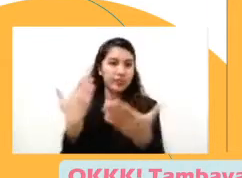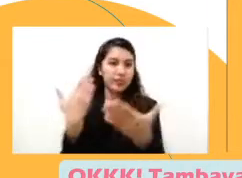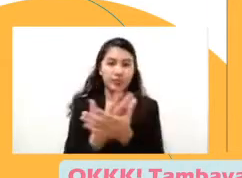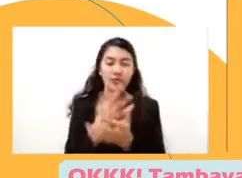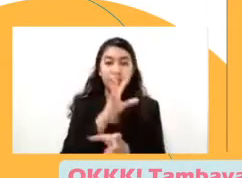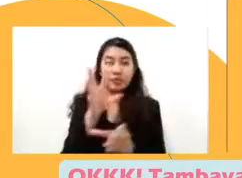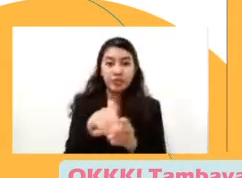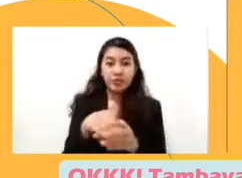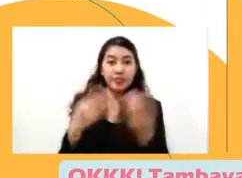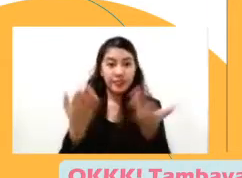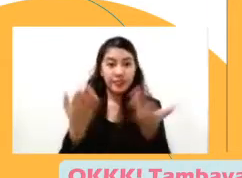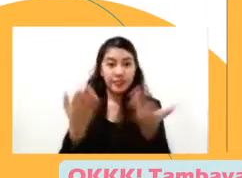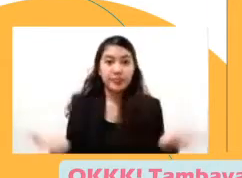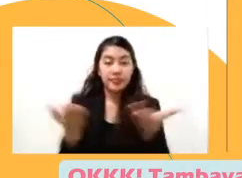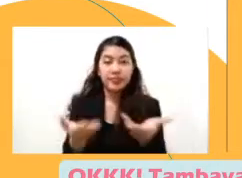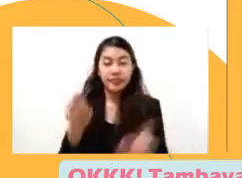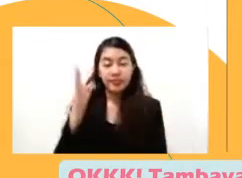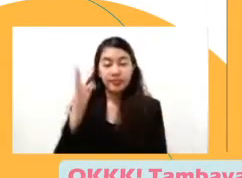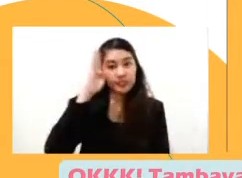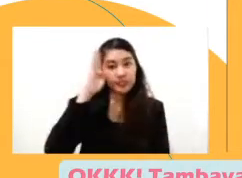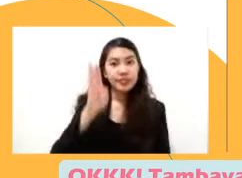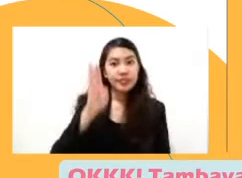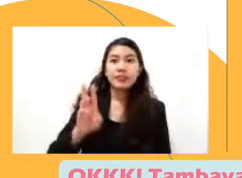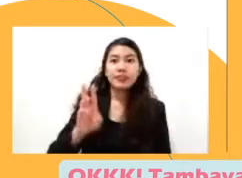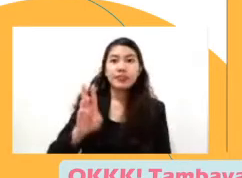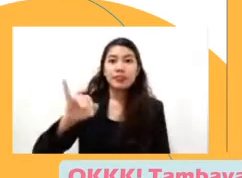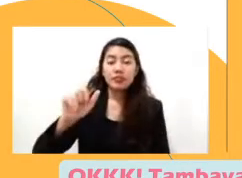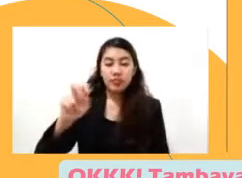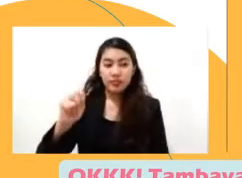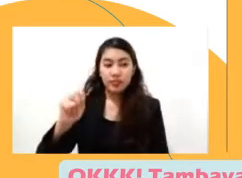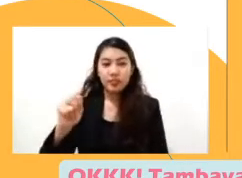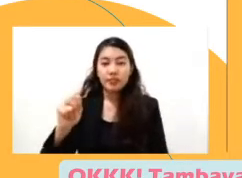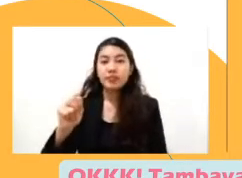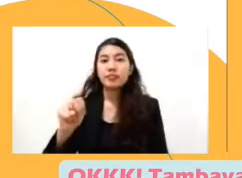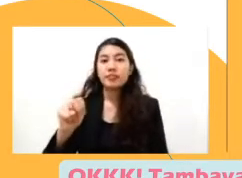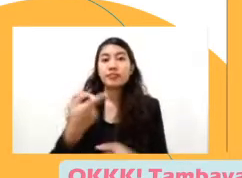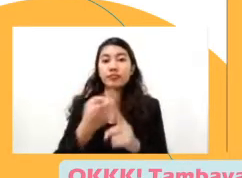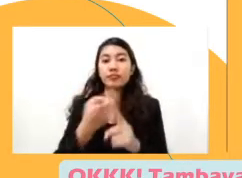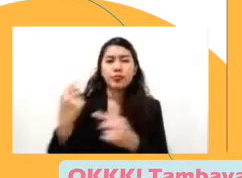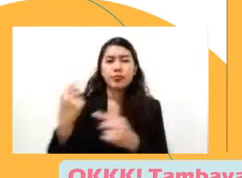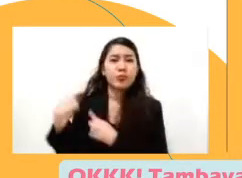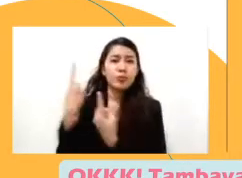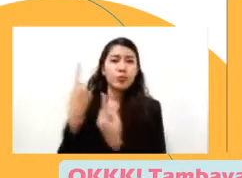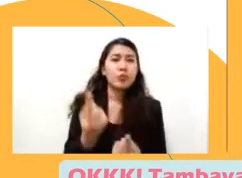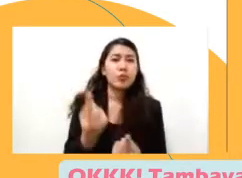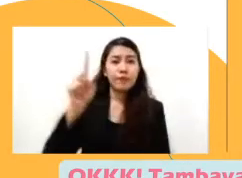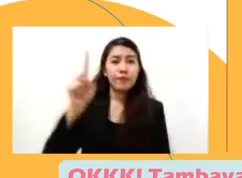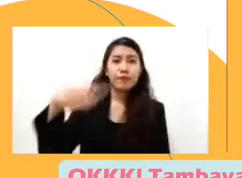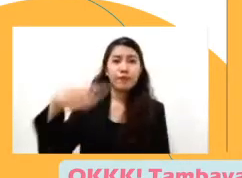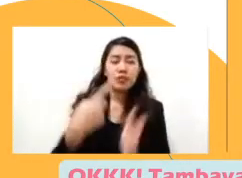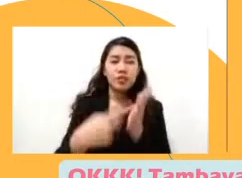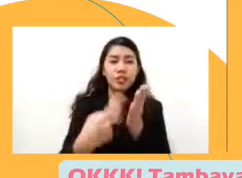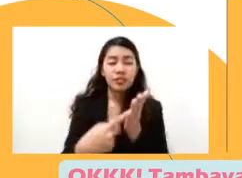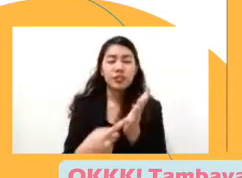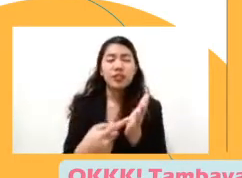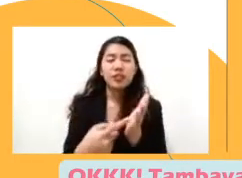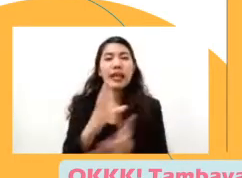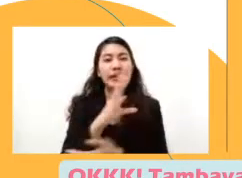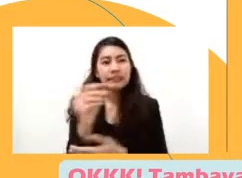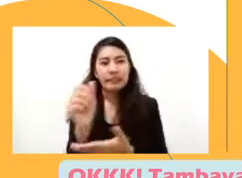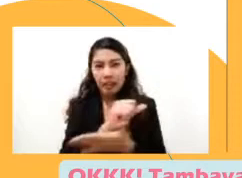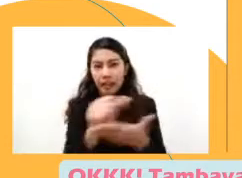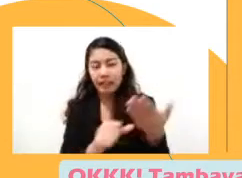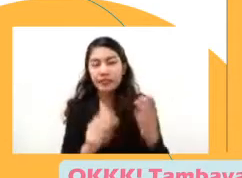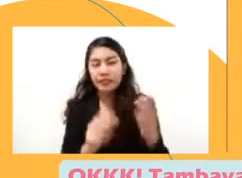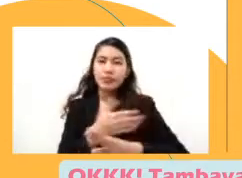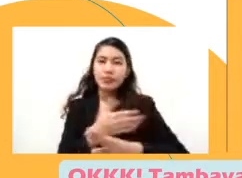natin ngayon. Si Kuya Brian, mula episode 1 pa lang, ginagabayan niya na tayo sa rights natin. at ang art-based activity natin tungkol sa music